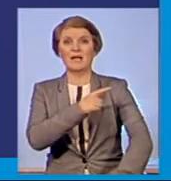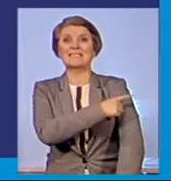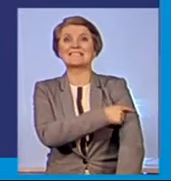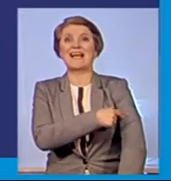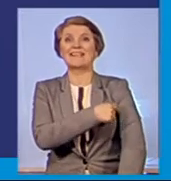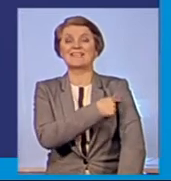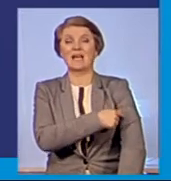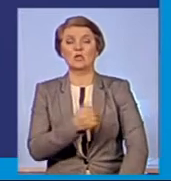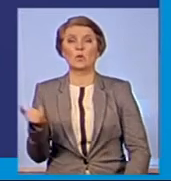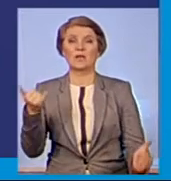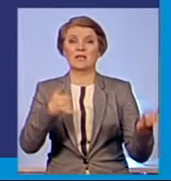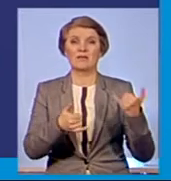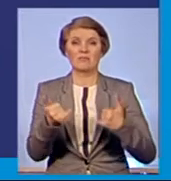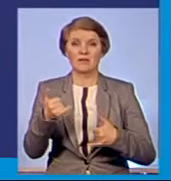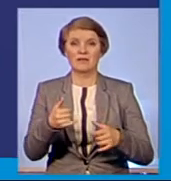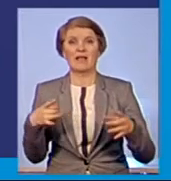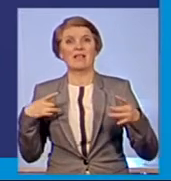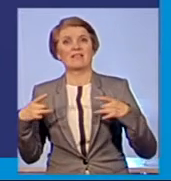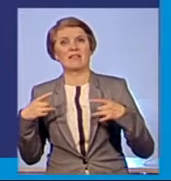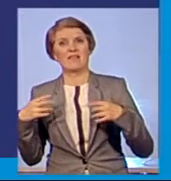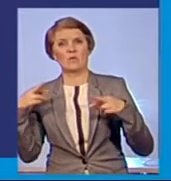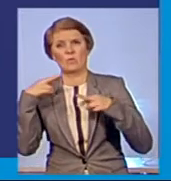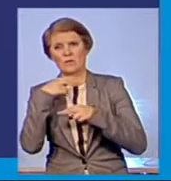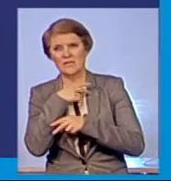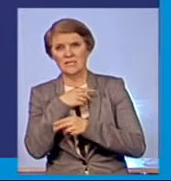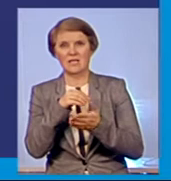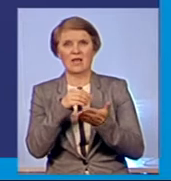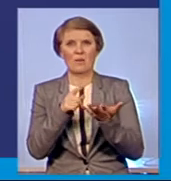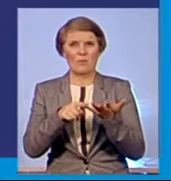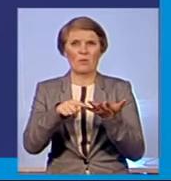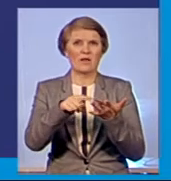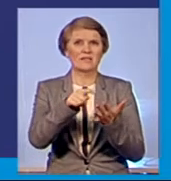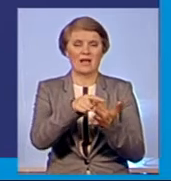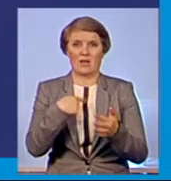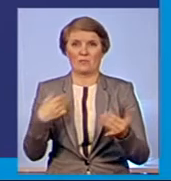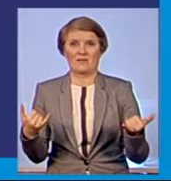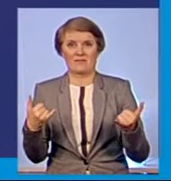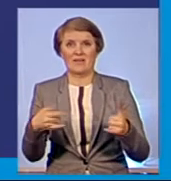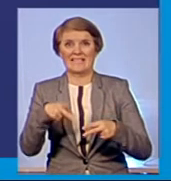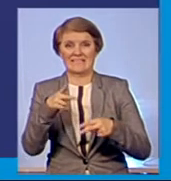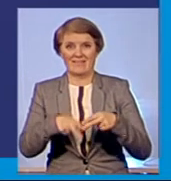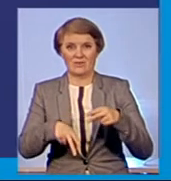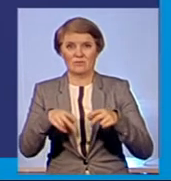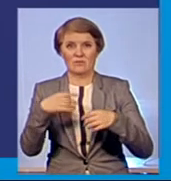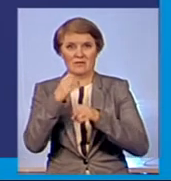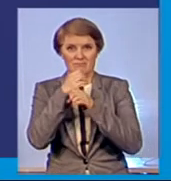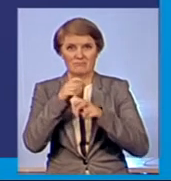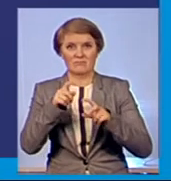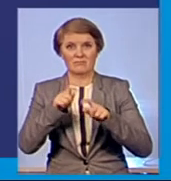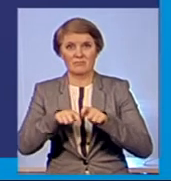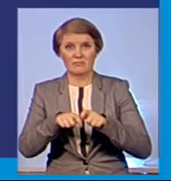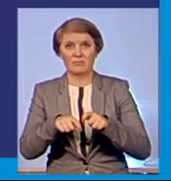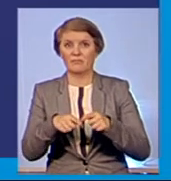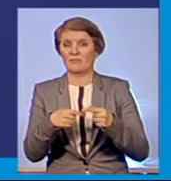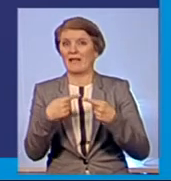санітарно-хімічних, по органолептичним, фізико-хімічним, санітарно-токсикологічним показникам, які у нас на сьогоднішній день завершили цю роботу, відхилень у зразках